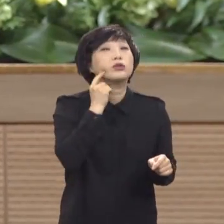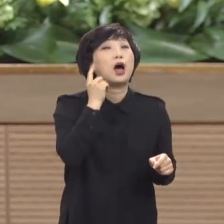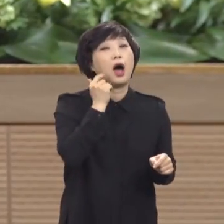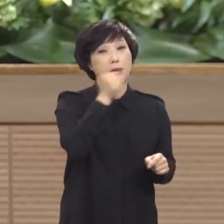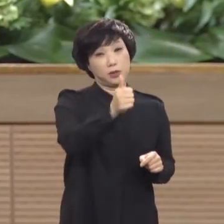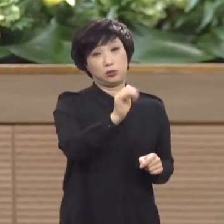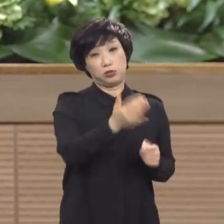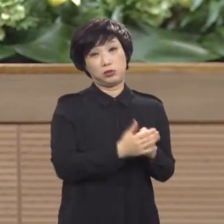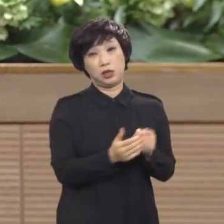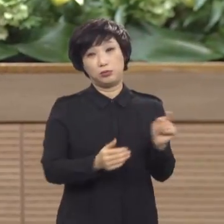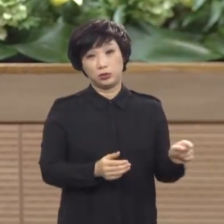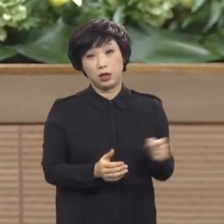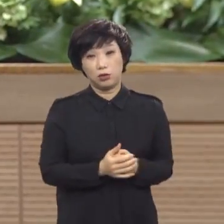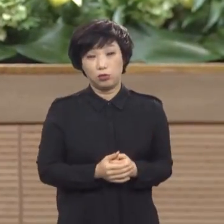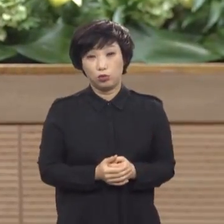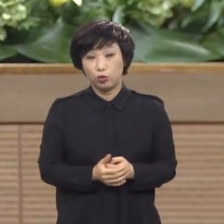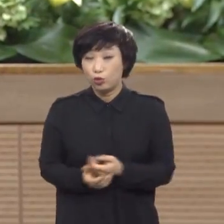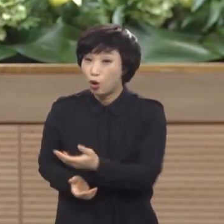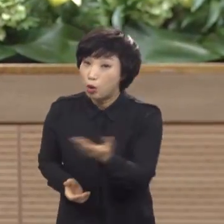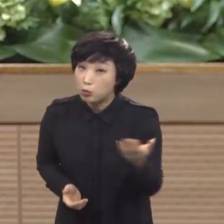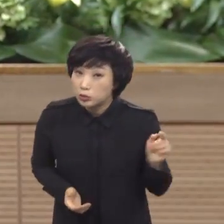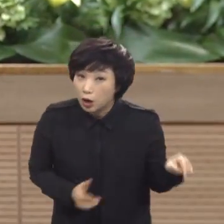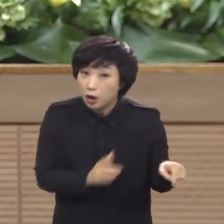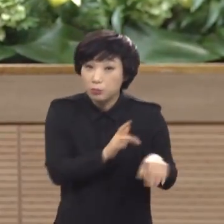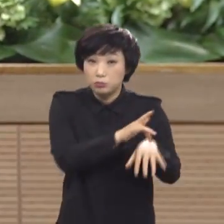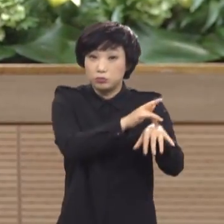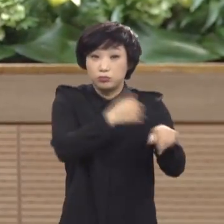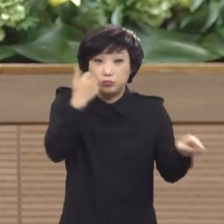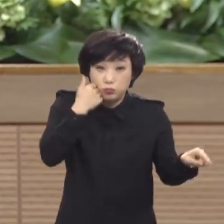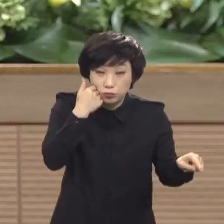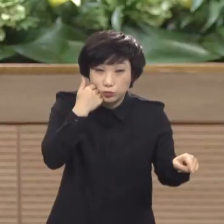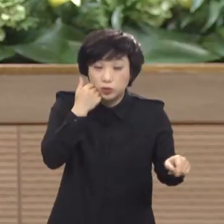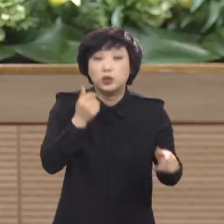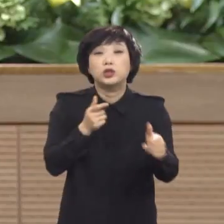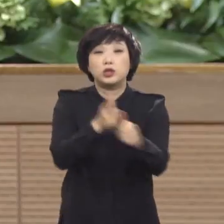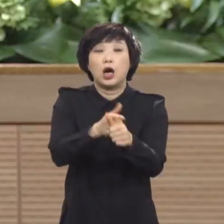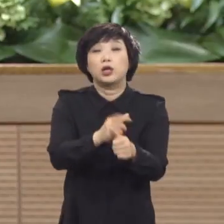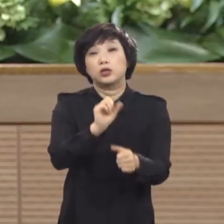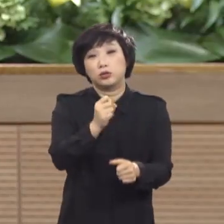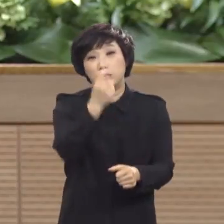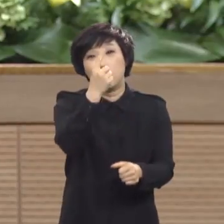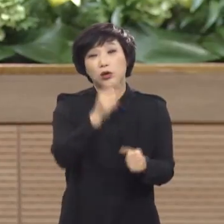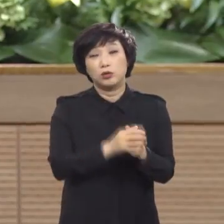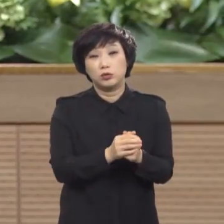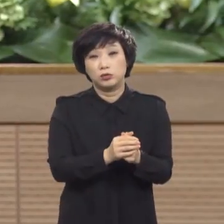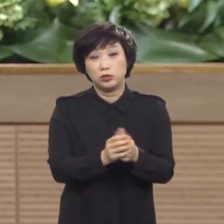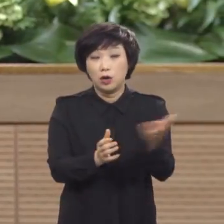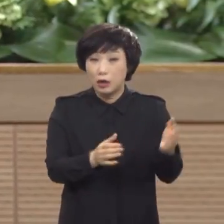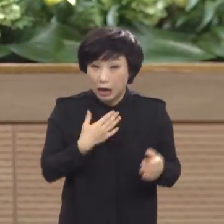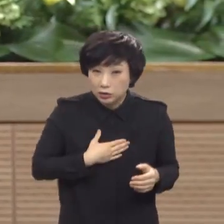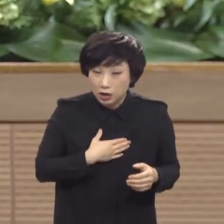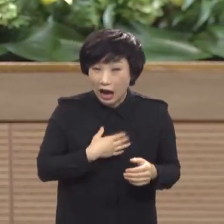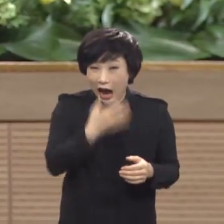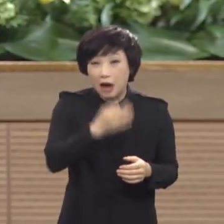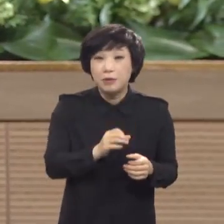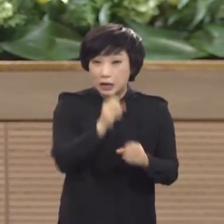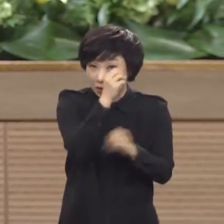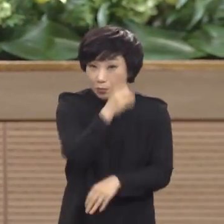거짓의 애비가 되었다. 마귀는 살인의 본질, 욕심의